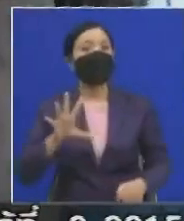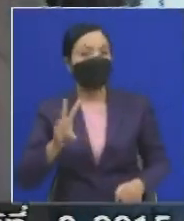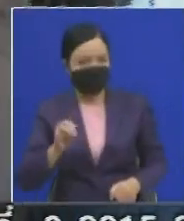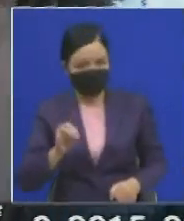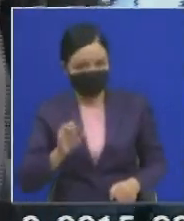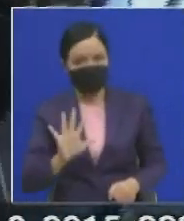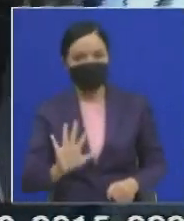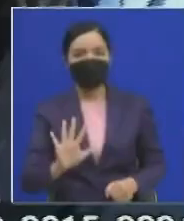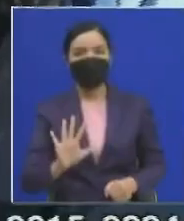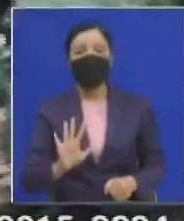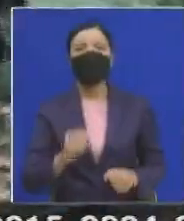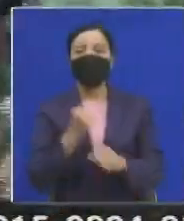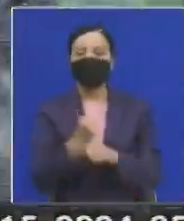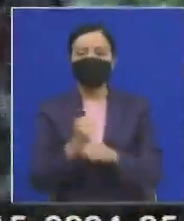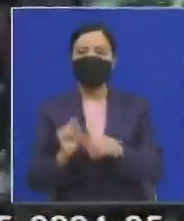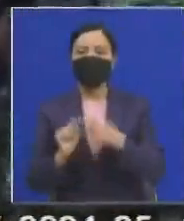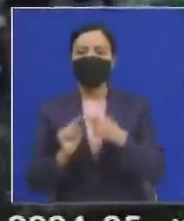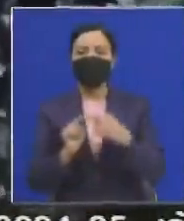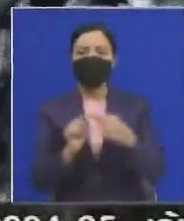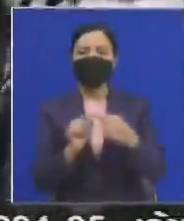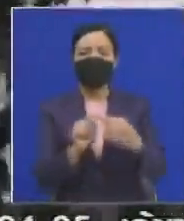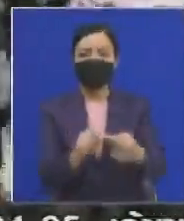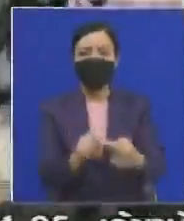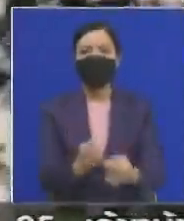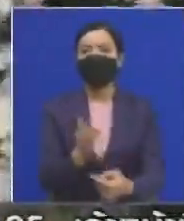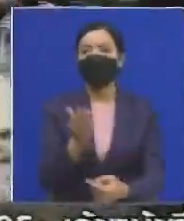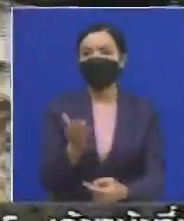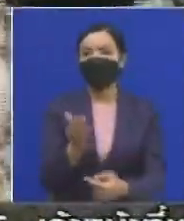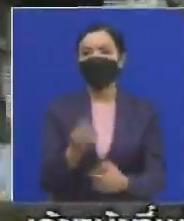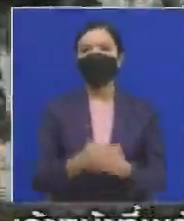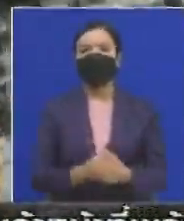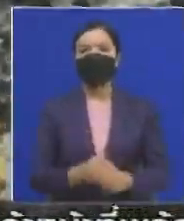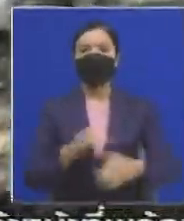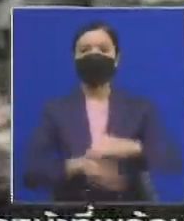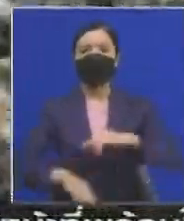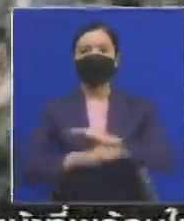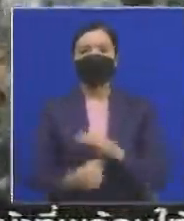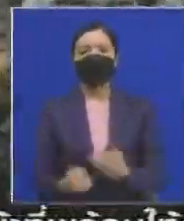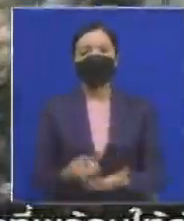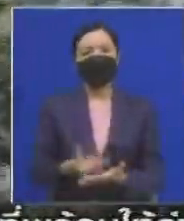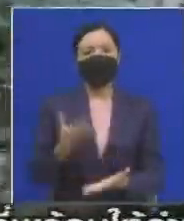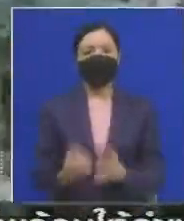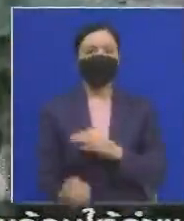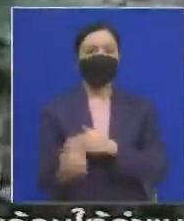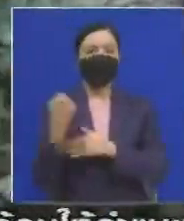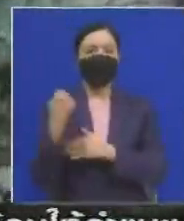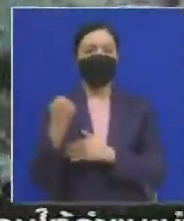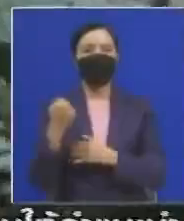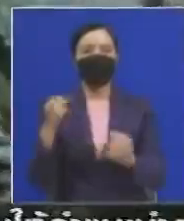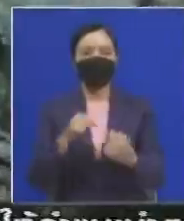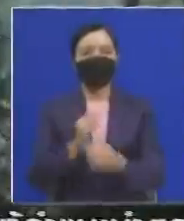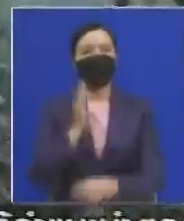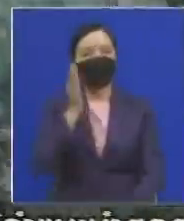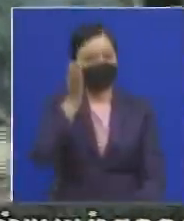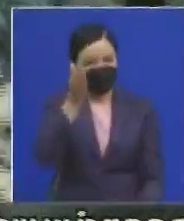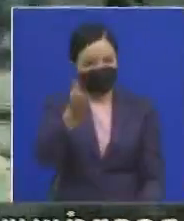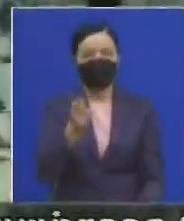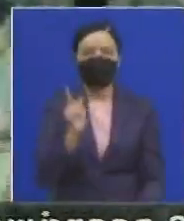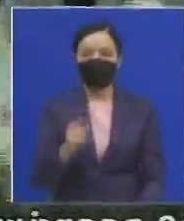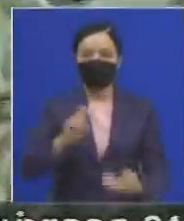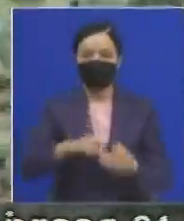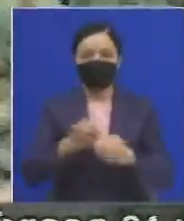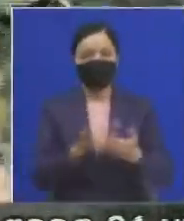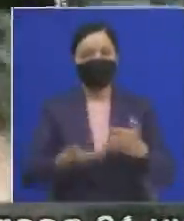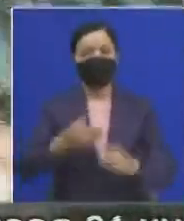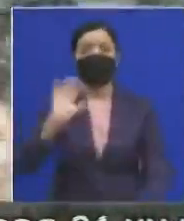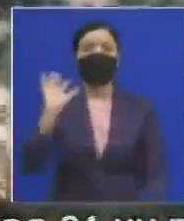เพื่อใหงานต่อเนืองและงานนี้มัเปนงานพื้นฐานความมงข้างคามมนคงในอนาคตต่อไปด้วยเป็นปัญหาระ